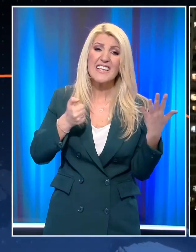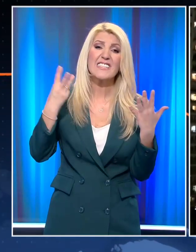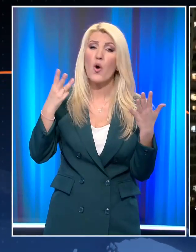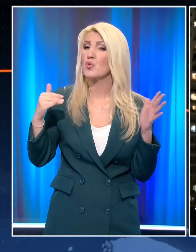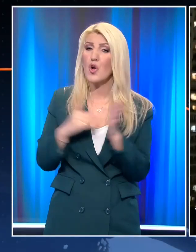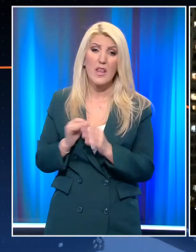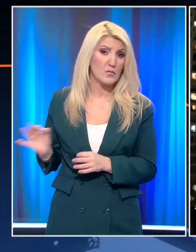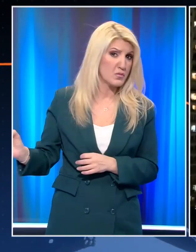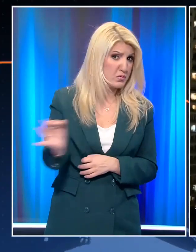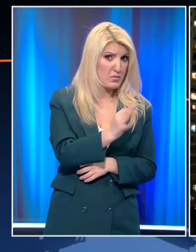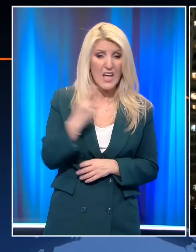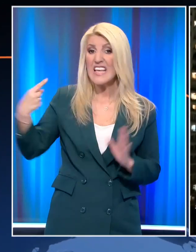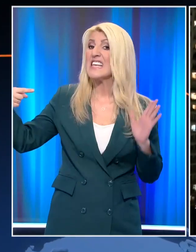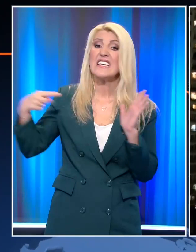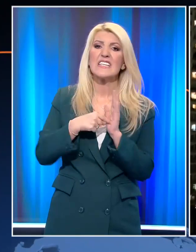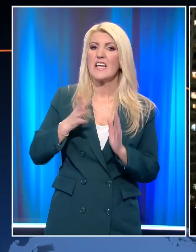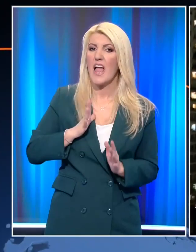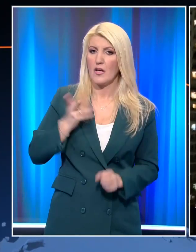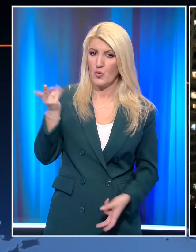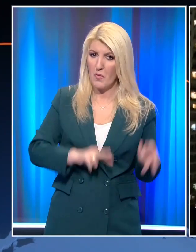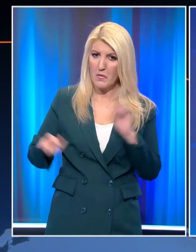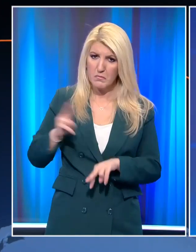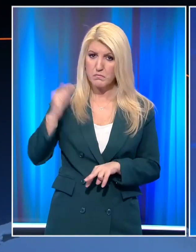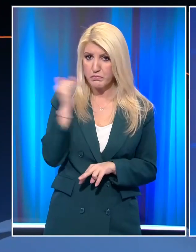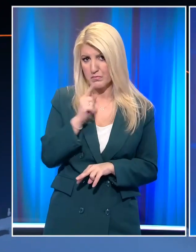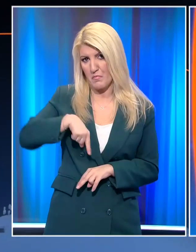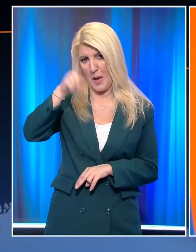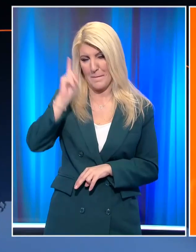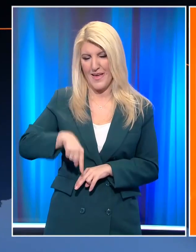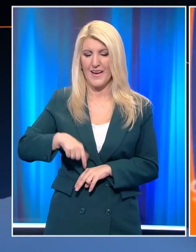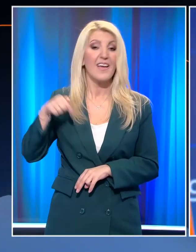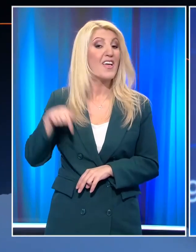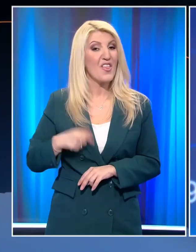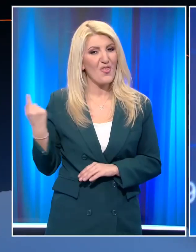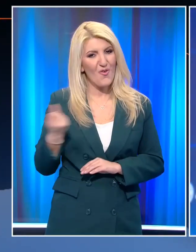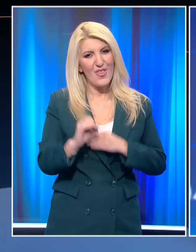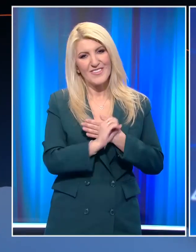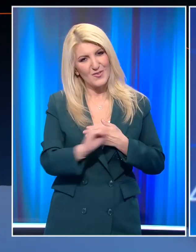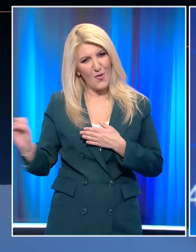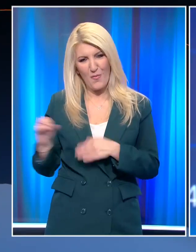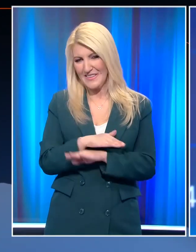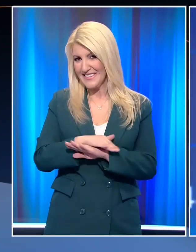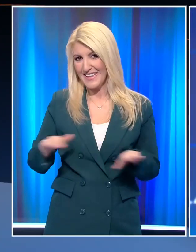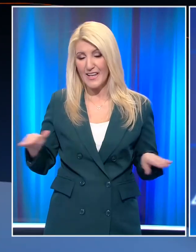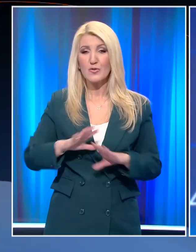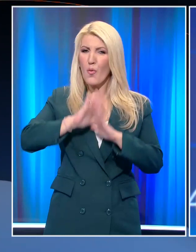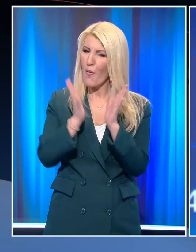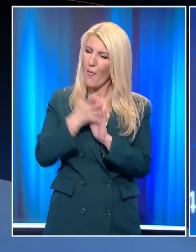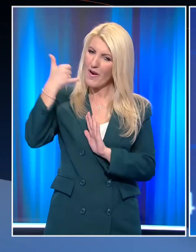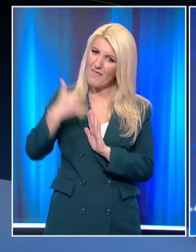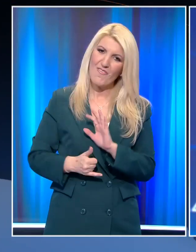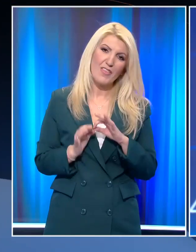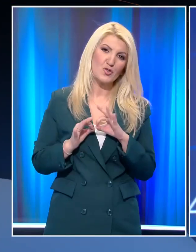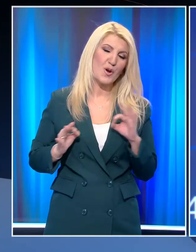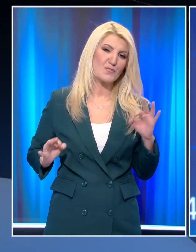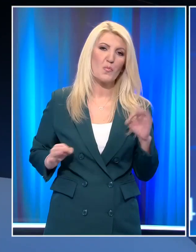και 1.000 νεκρούς μέσα σε ένα 24ωρο. Στο σημείο αυτό, το δελτίο μας ολοκληρώθηκε. Όλη η επικαιρότητα αναλυτικά